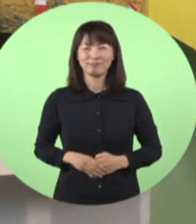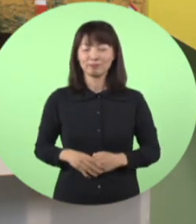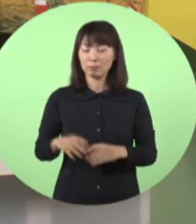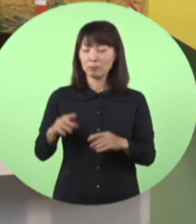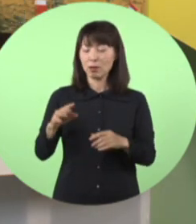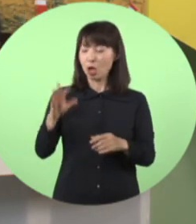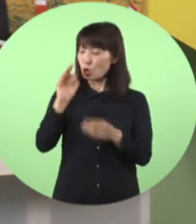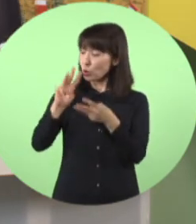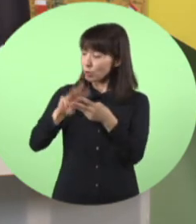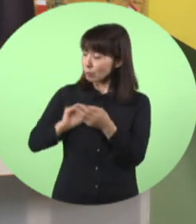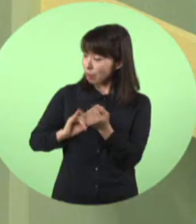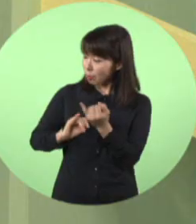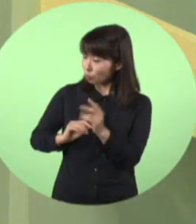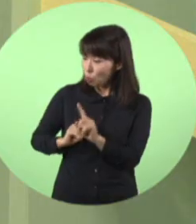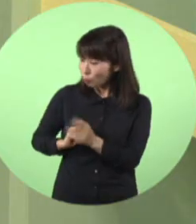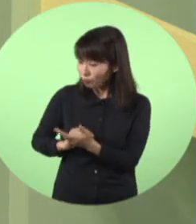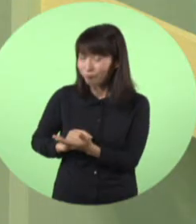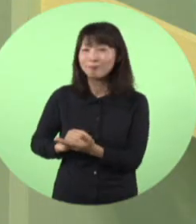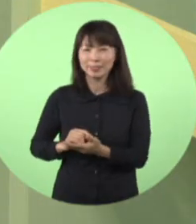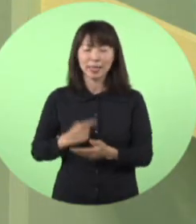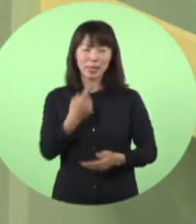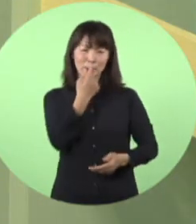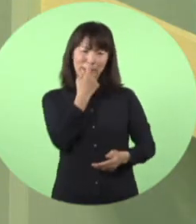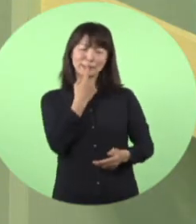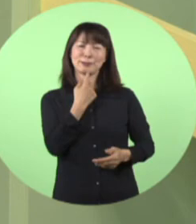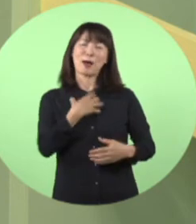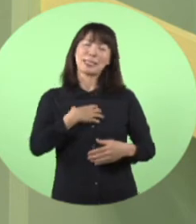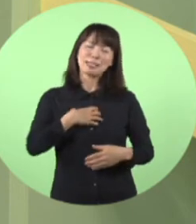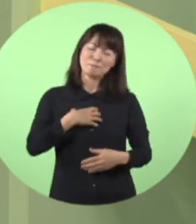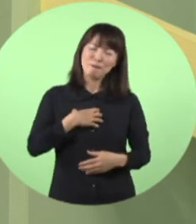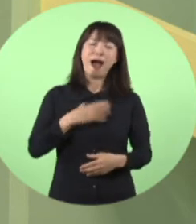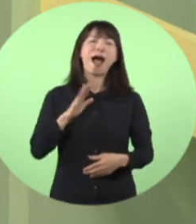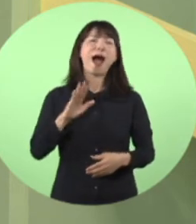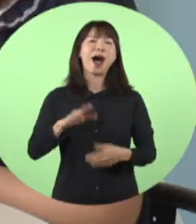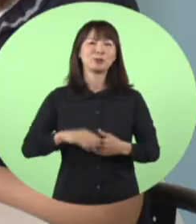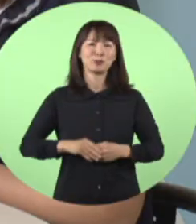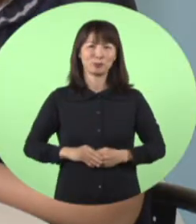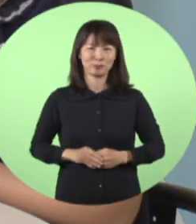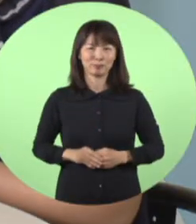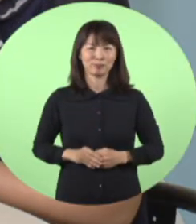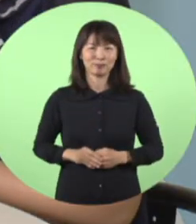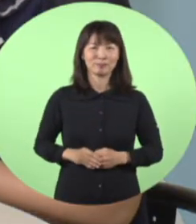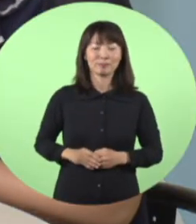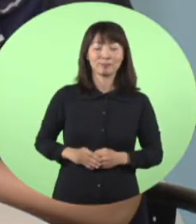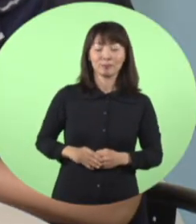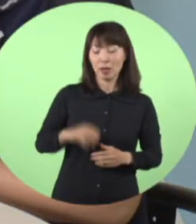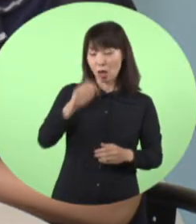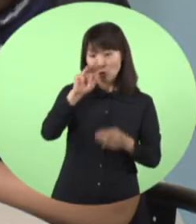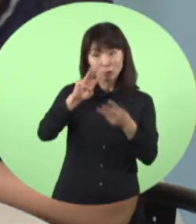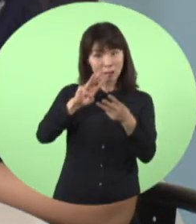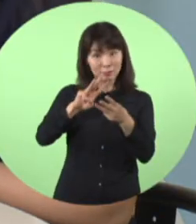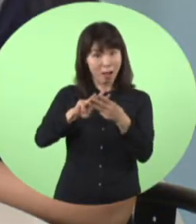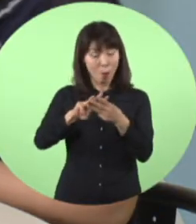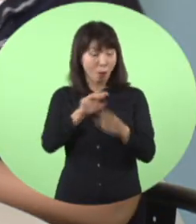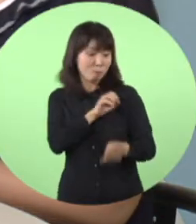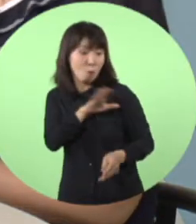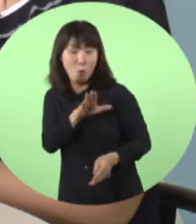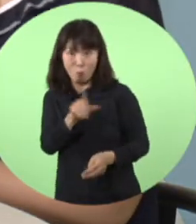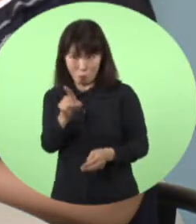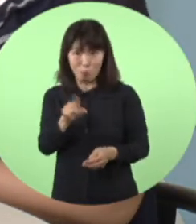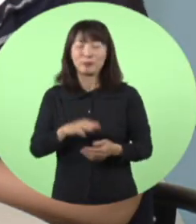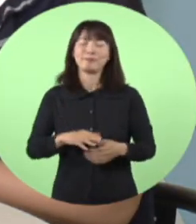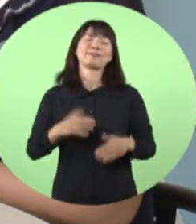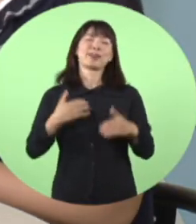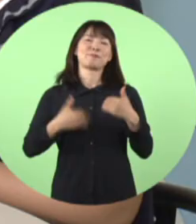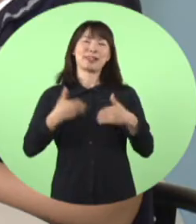うしたんですか。 私あの正直ちょっと不安ですよ。 そうですか。 吉田さんあのすごい飛びついてましたけど。 いやもう嬉しくって